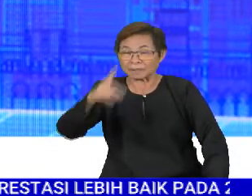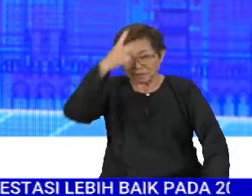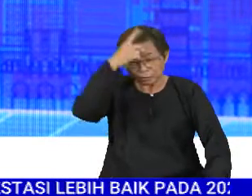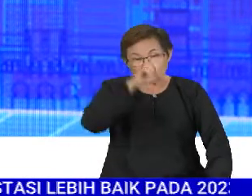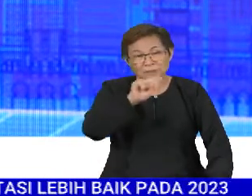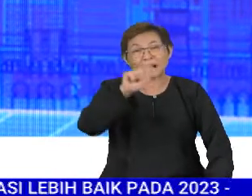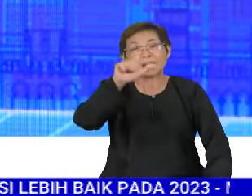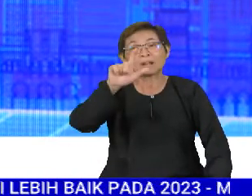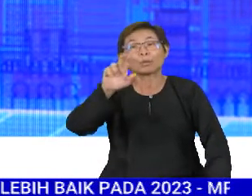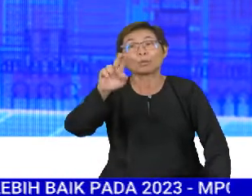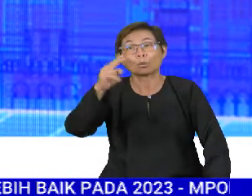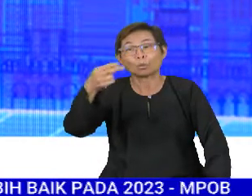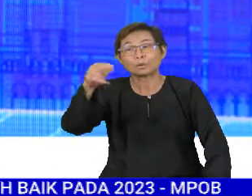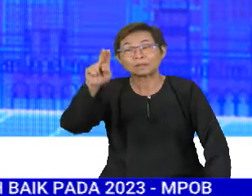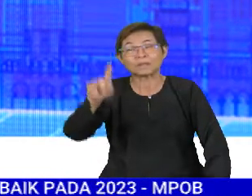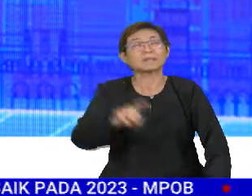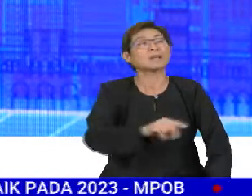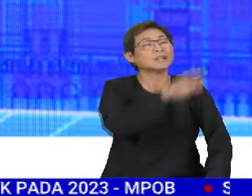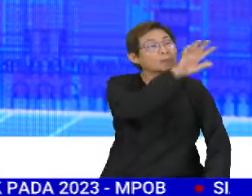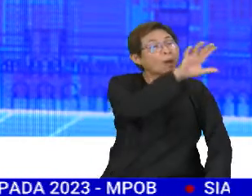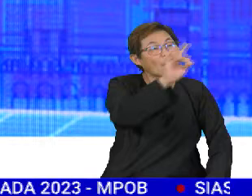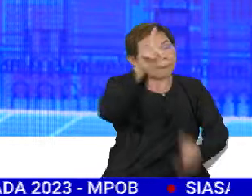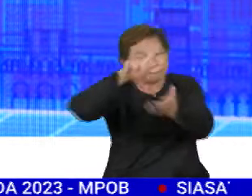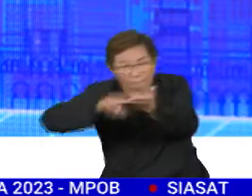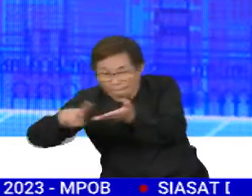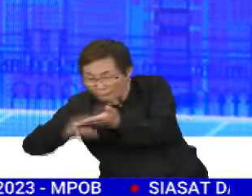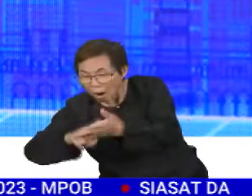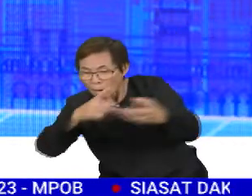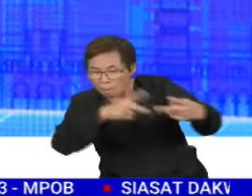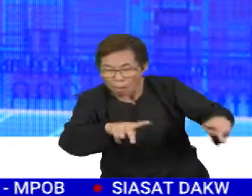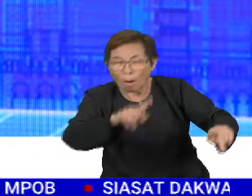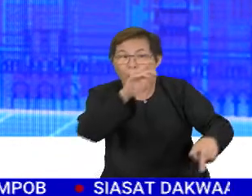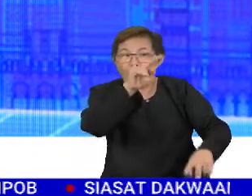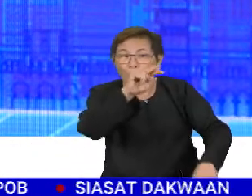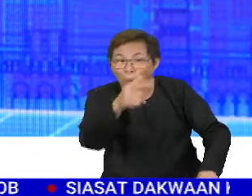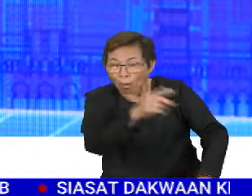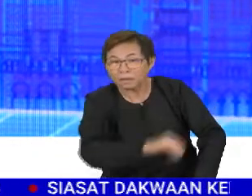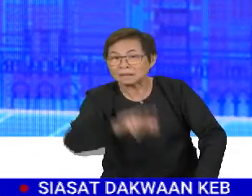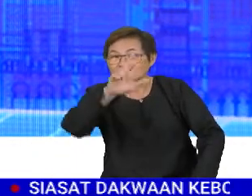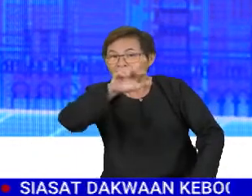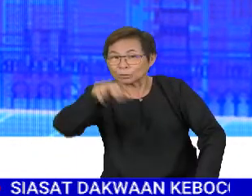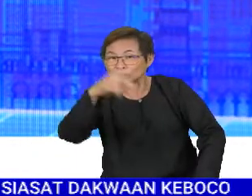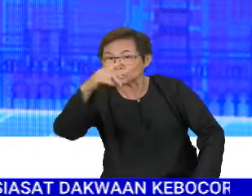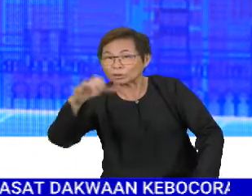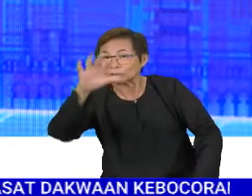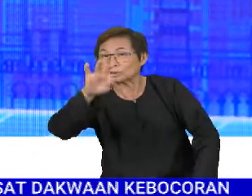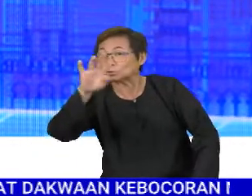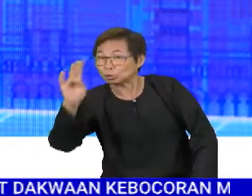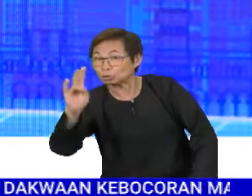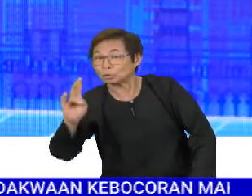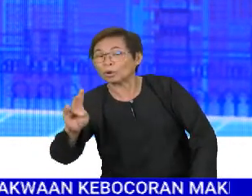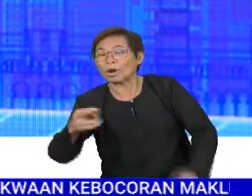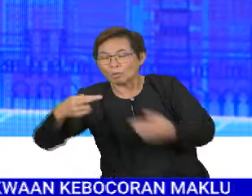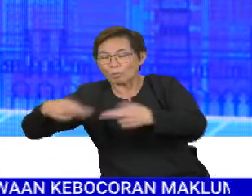memaklumkan daripada angka itu 58 pemeriksaan dilakukan ke atas premis borong dan 3.197